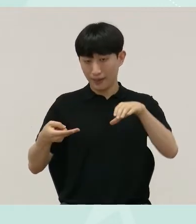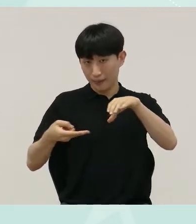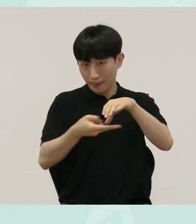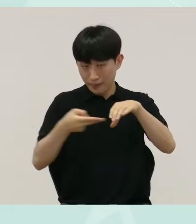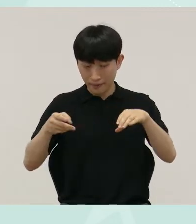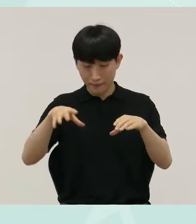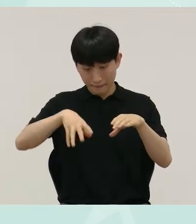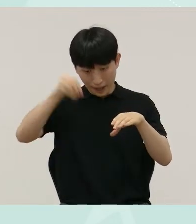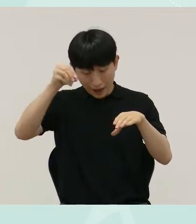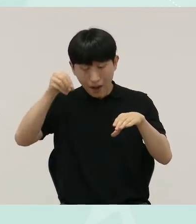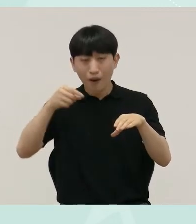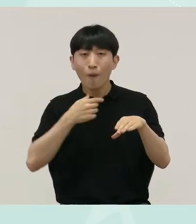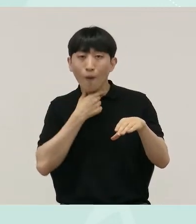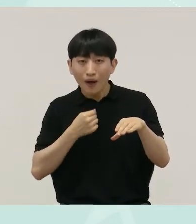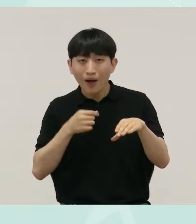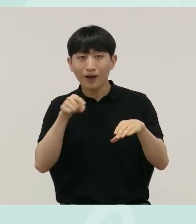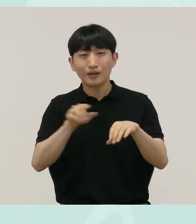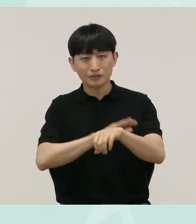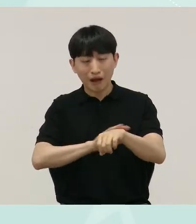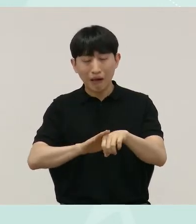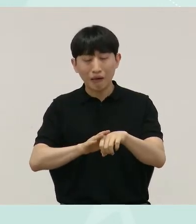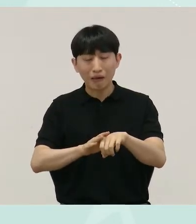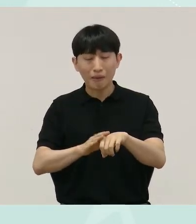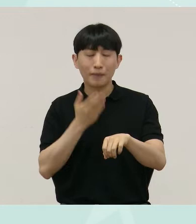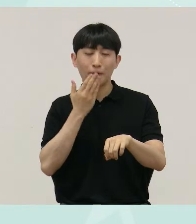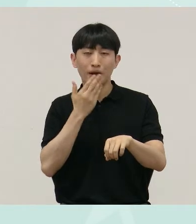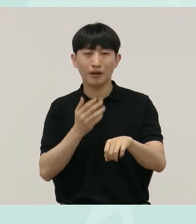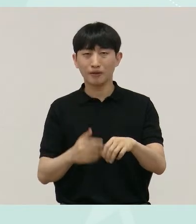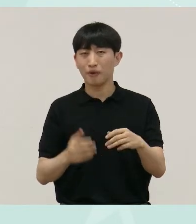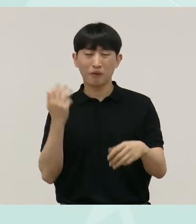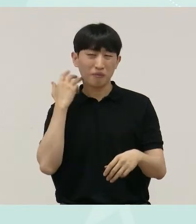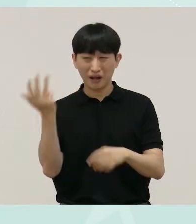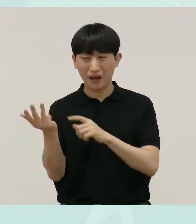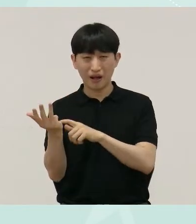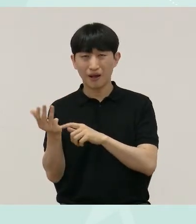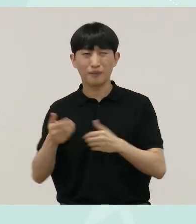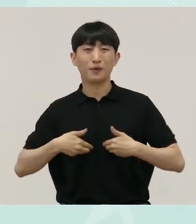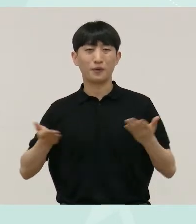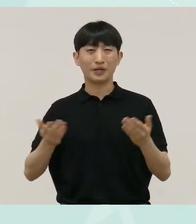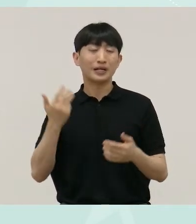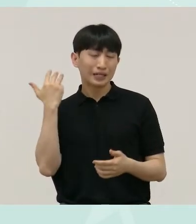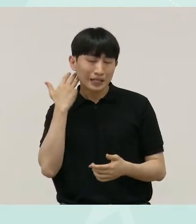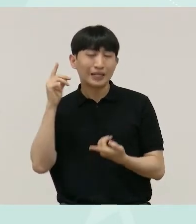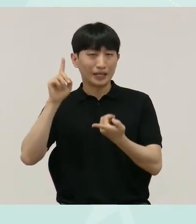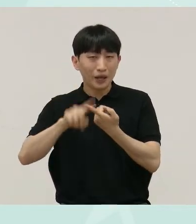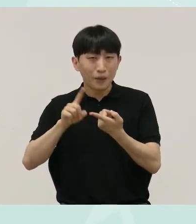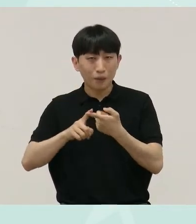큰 무리가 없기 때문에 이 부분 기기를 뽑거나 그런 일이 반드시 필요하지는 않다라고 이해를 하시면 좋을 것 같습니다.